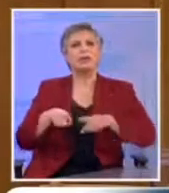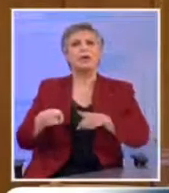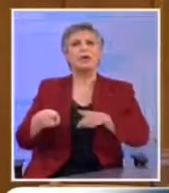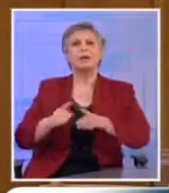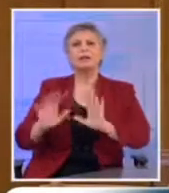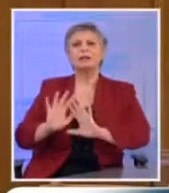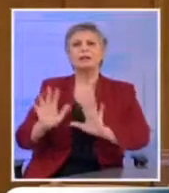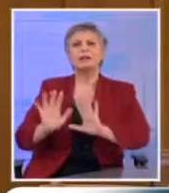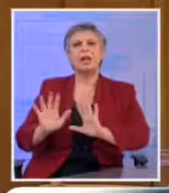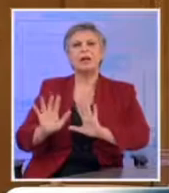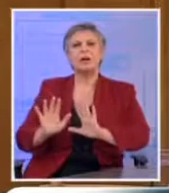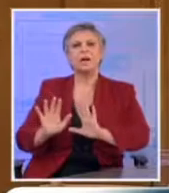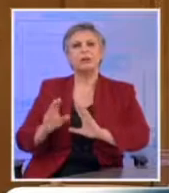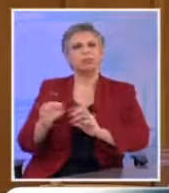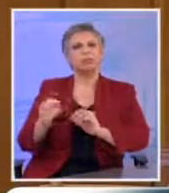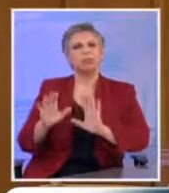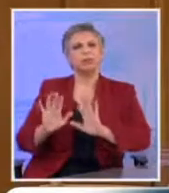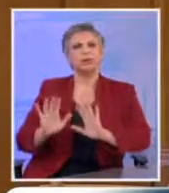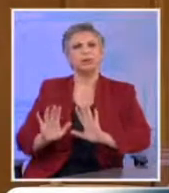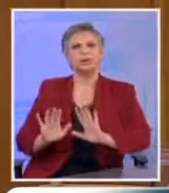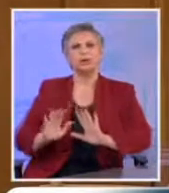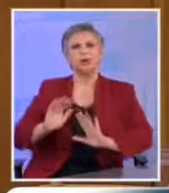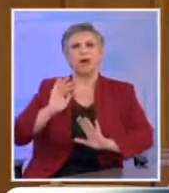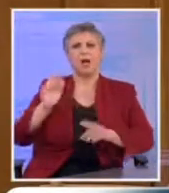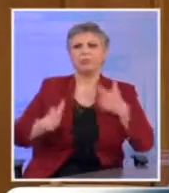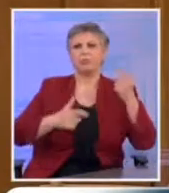επίθεση. Κραυγές ανομίας,